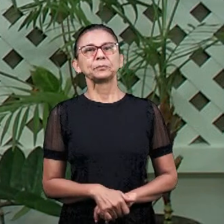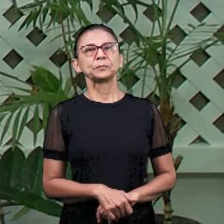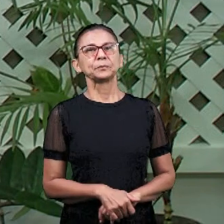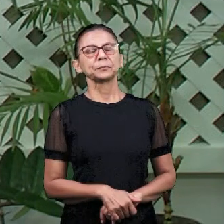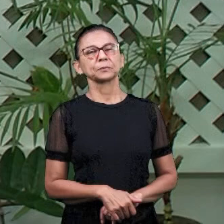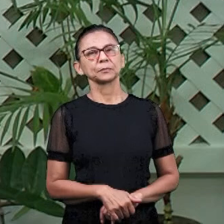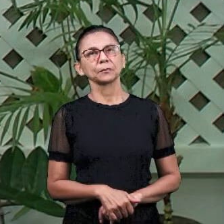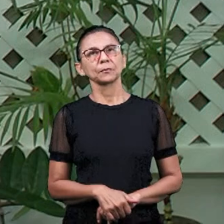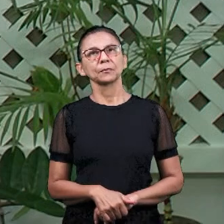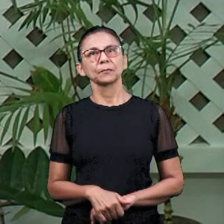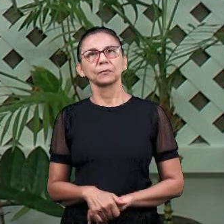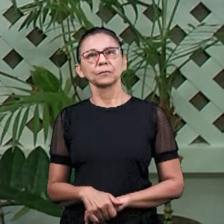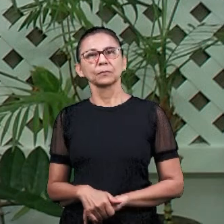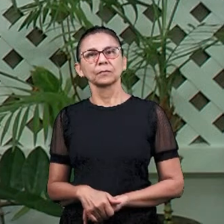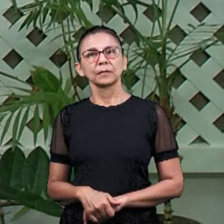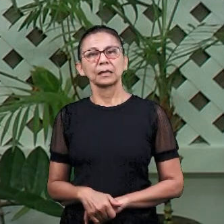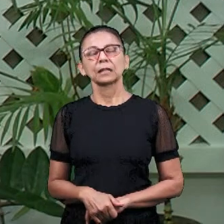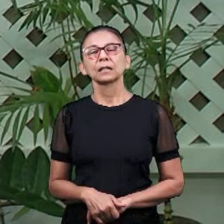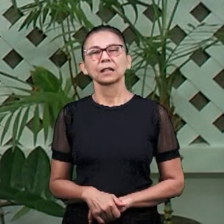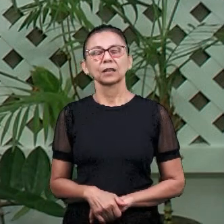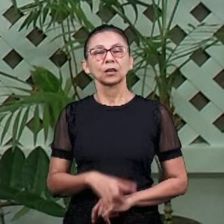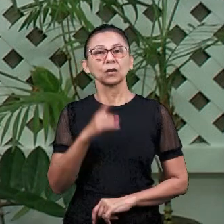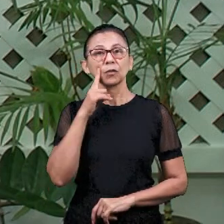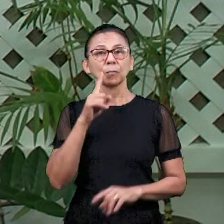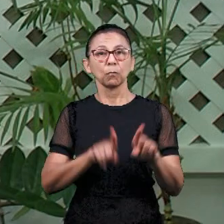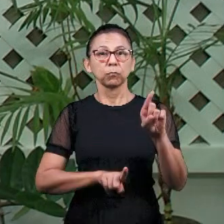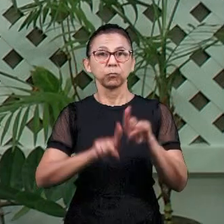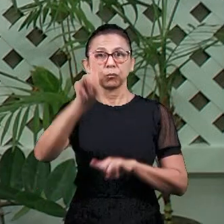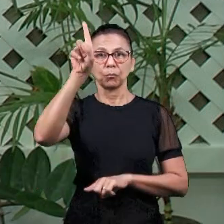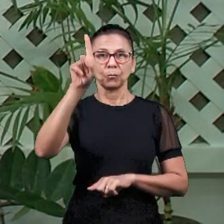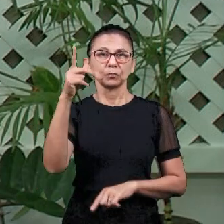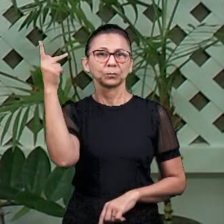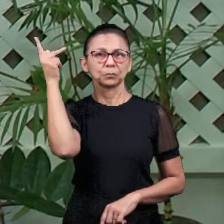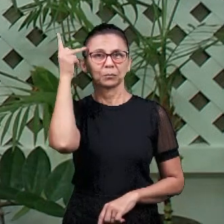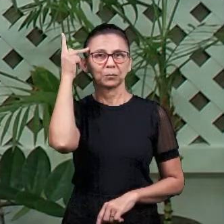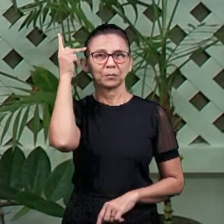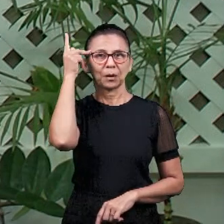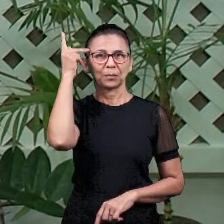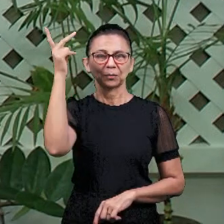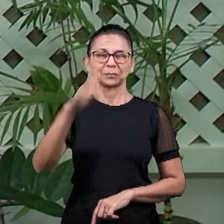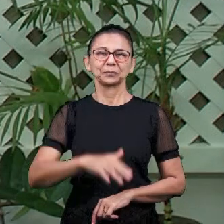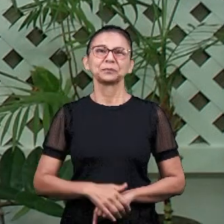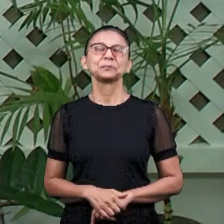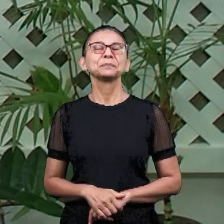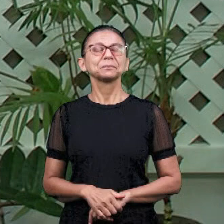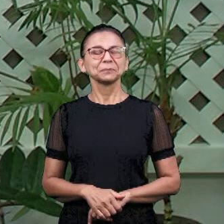en première place, il y a São Paulo qui apparaît avec 11 églises qui participent.